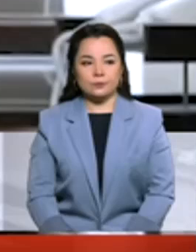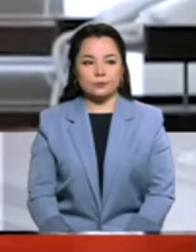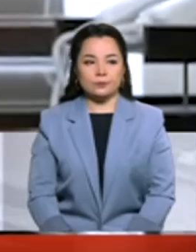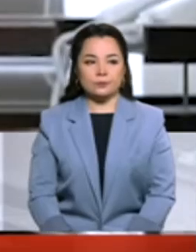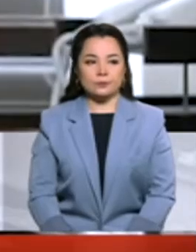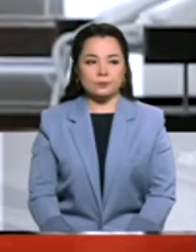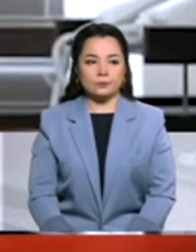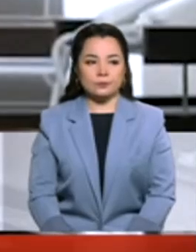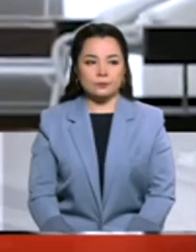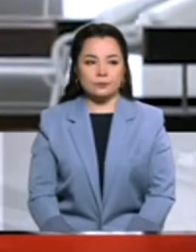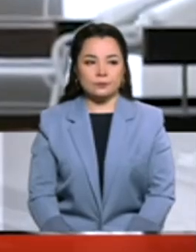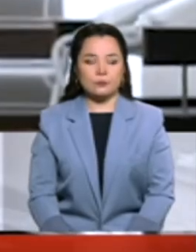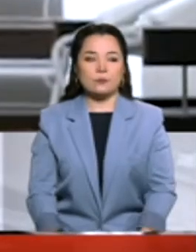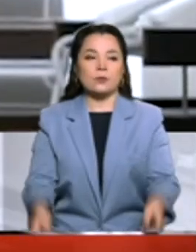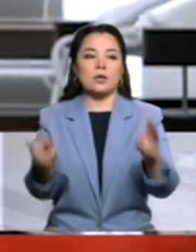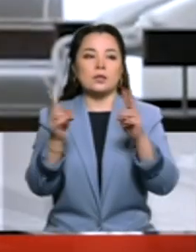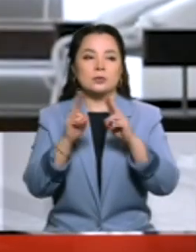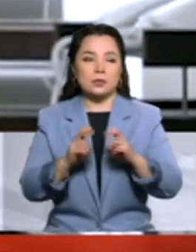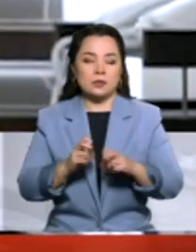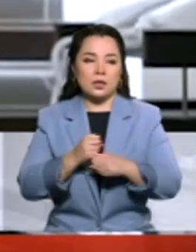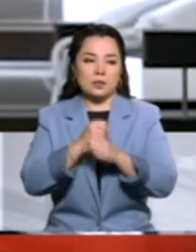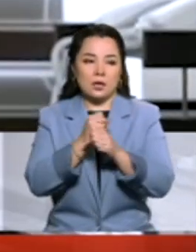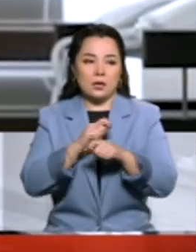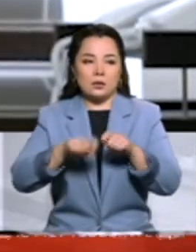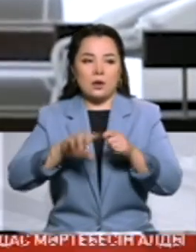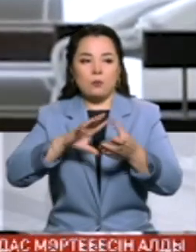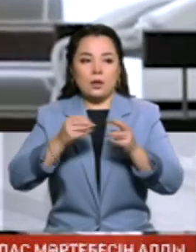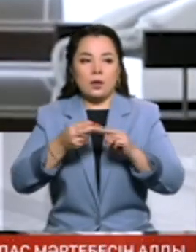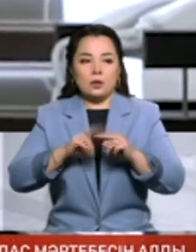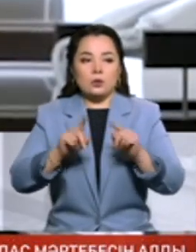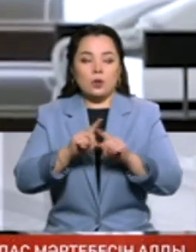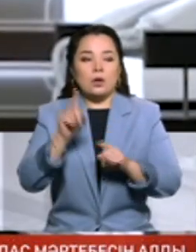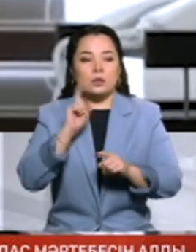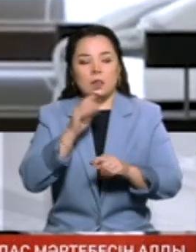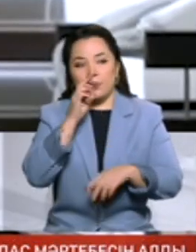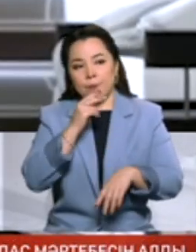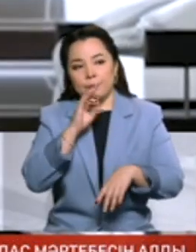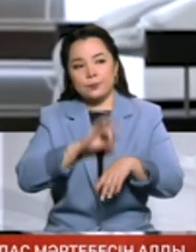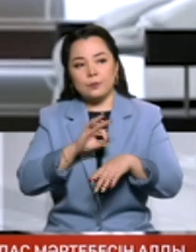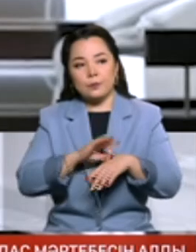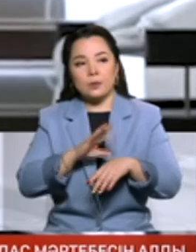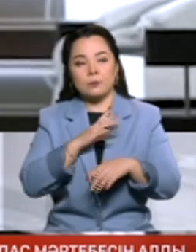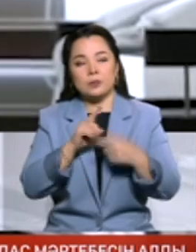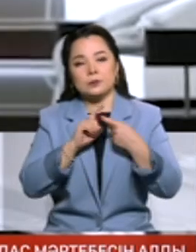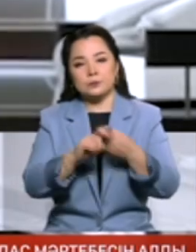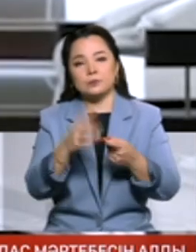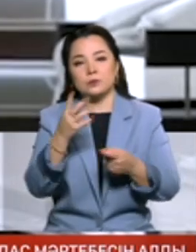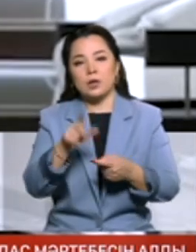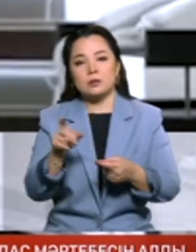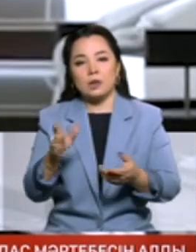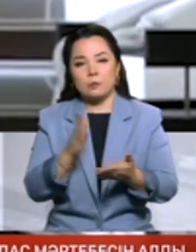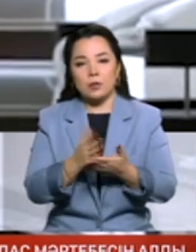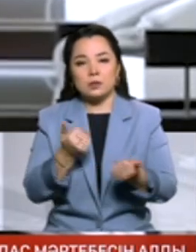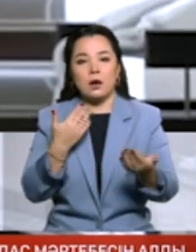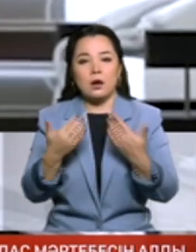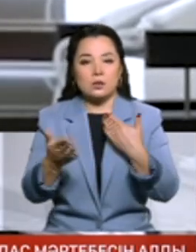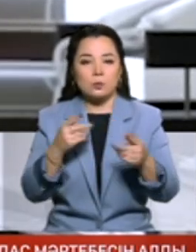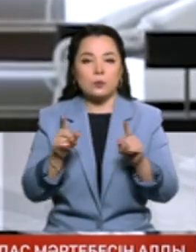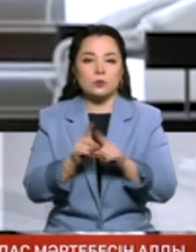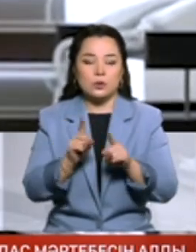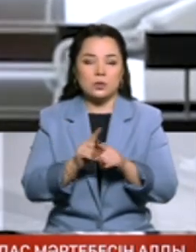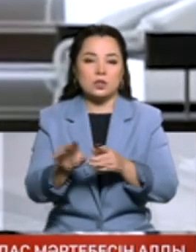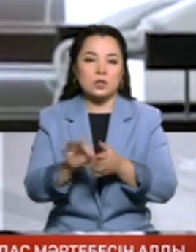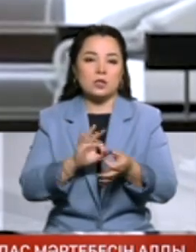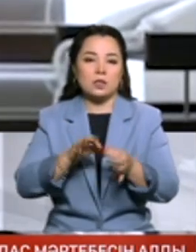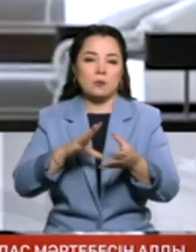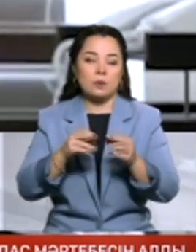Мониторинг нәтижесі де зертханаларда жүргізілген талдау нәтижесіне сай әзірге тұмаудың бұл түріне шалдыққан 4 адам бар. Олармен қарым-қатынаста болғандар жедел